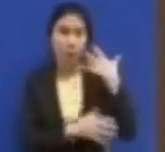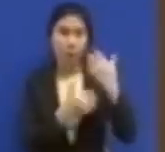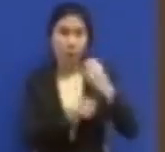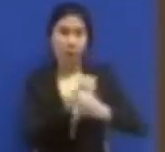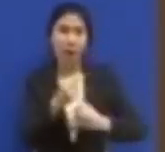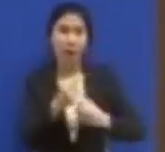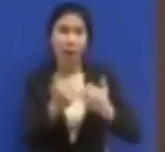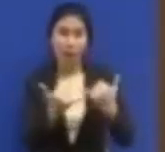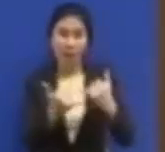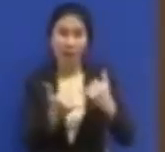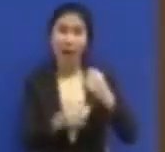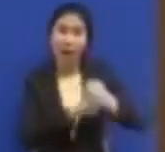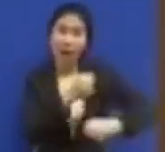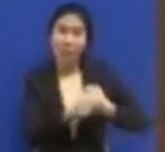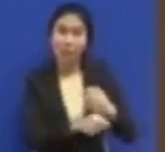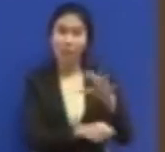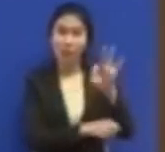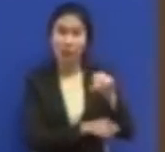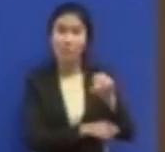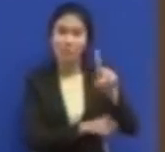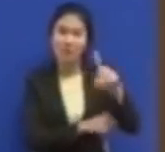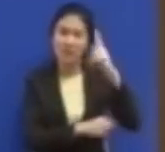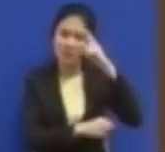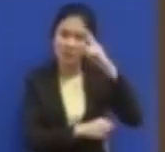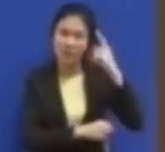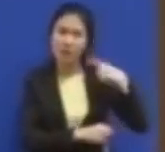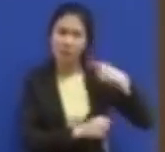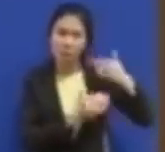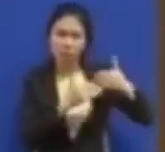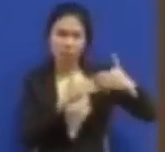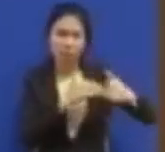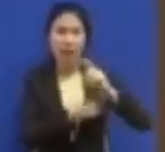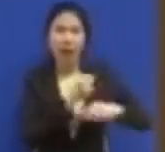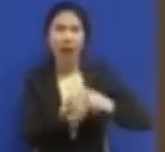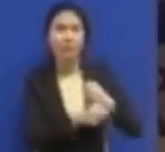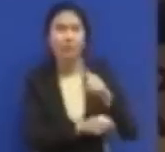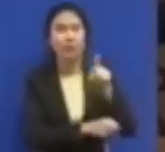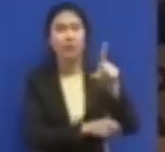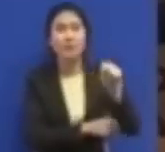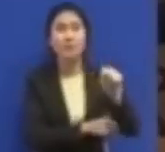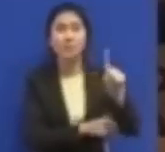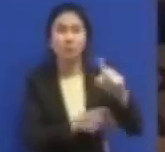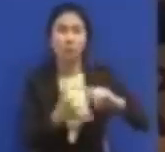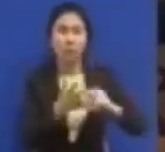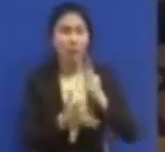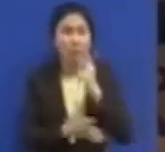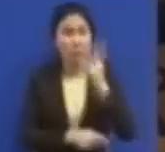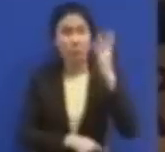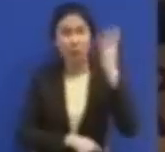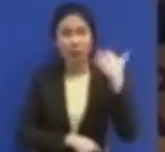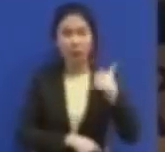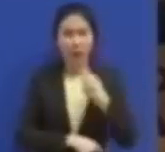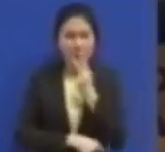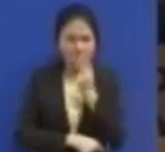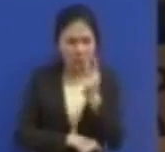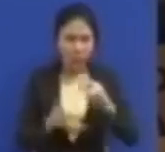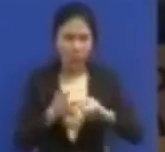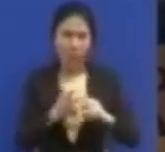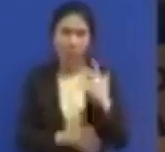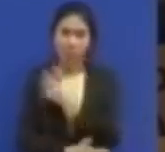ะครับผมเชื่อเลยท่านอยู่120ปีเป็นอย่างน้อยเพราะดูอาการจากท่านเดินไปเนี่ยนะยังไหวอยู่นะ